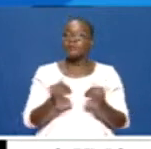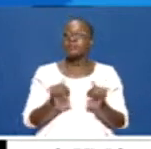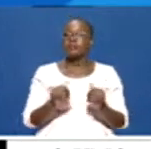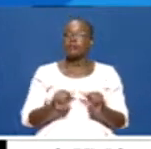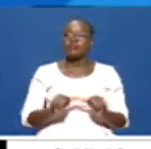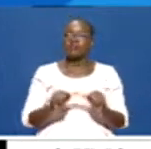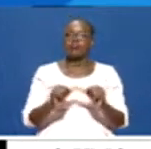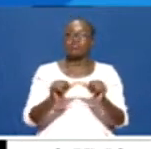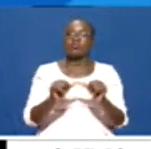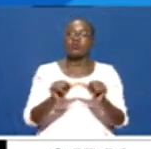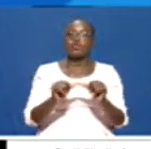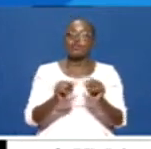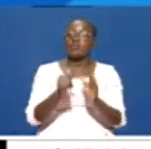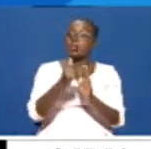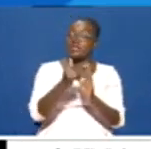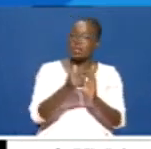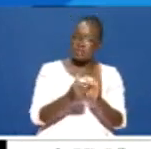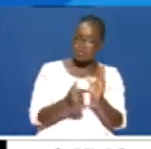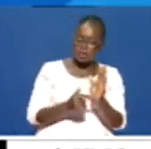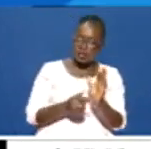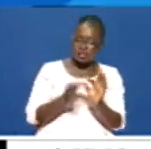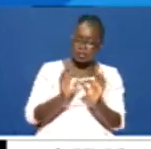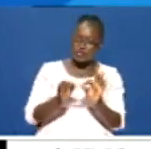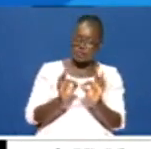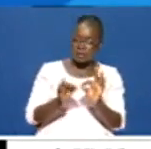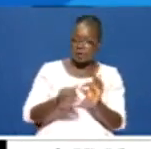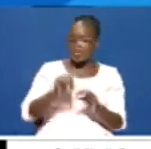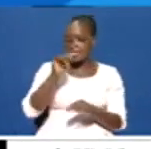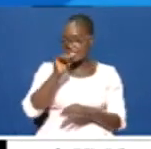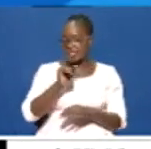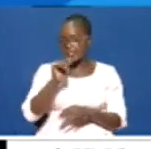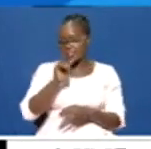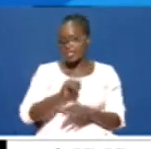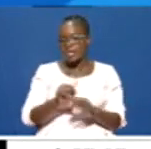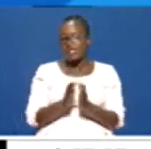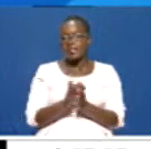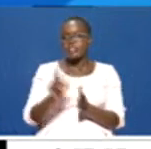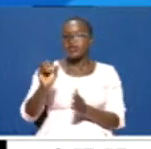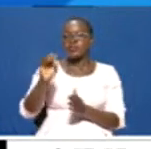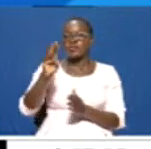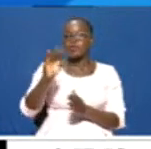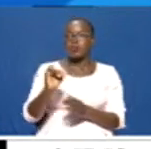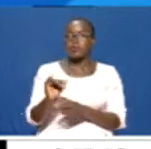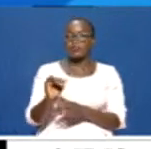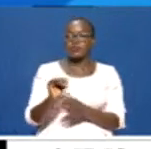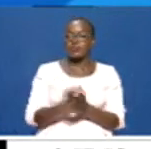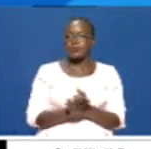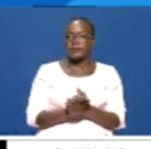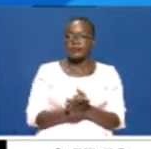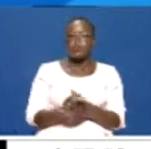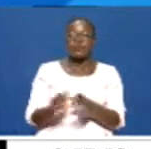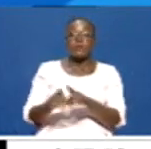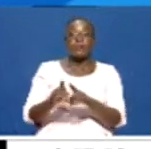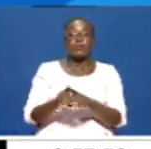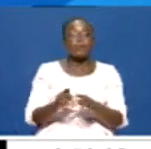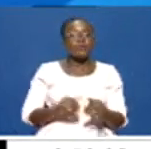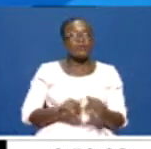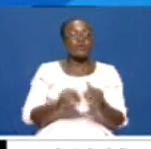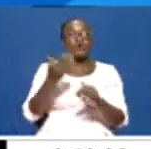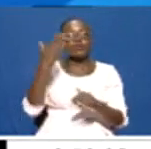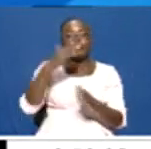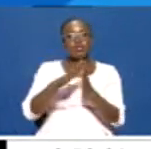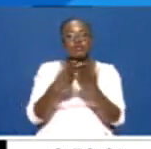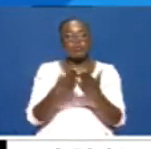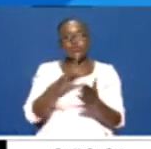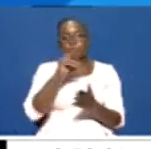taarifa hizo kwa ukamilifu. Mwenzangu wa ishara ni Lensa Odingo, nami ni msomaji wako Sarafi Nairobi. Kumbuka pia unaweza kutupata pale Facebook, Twitter na